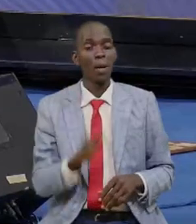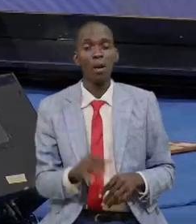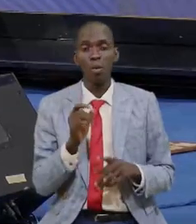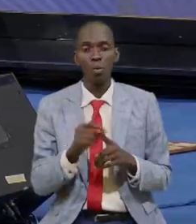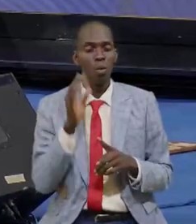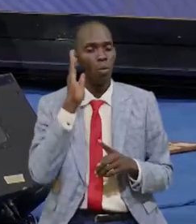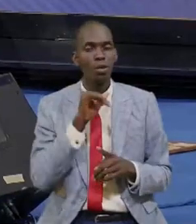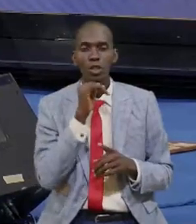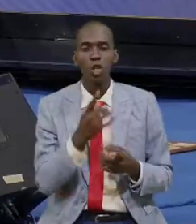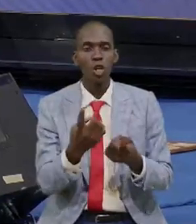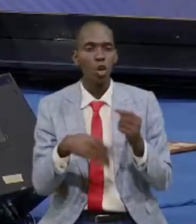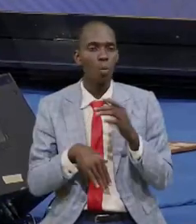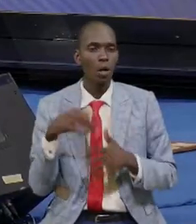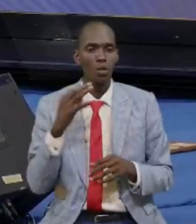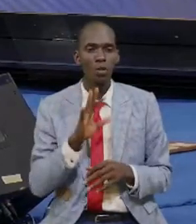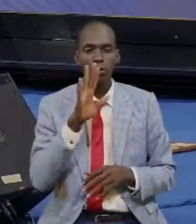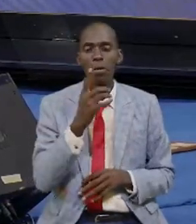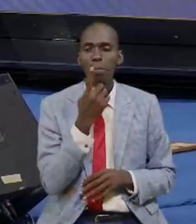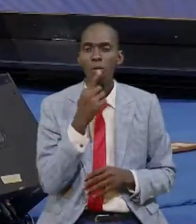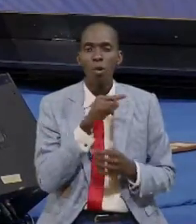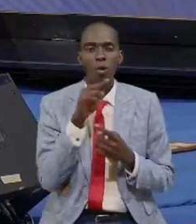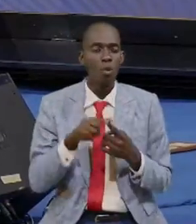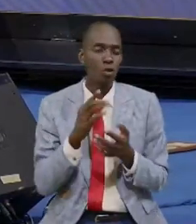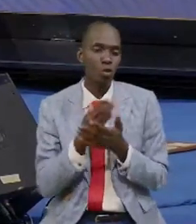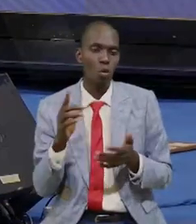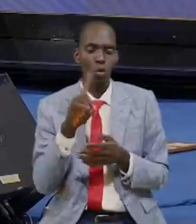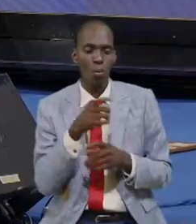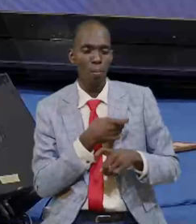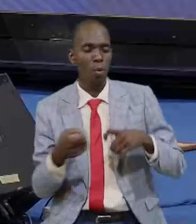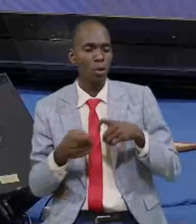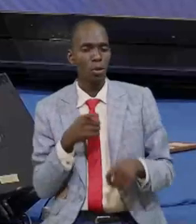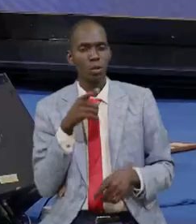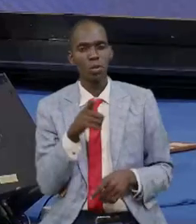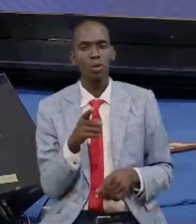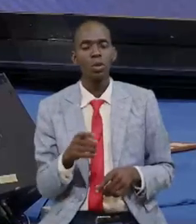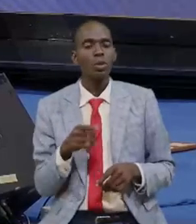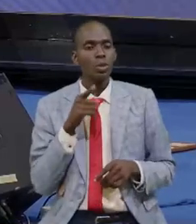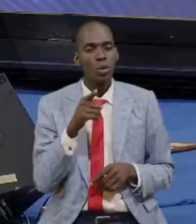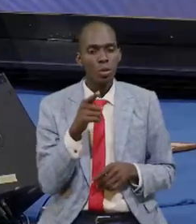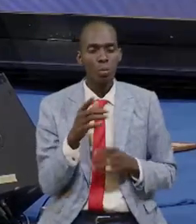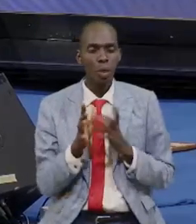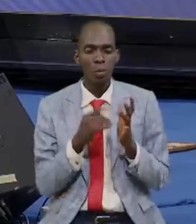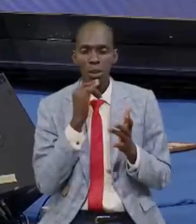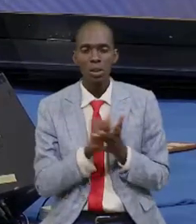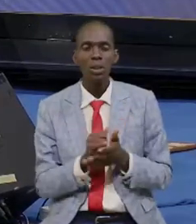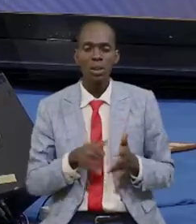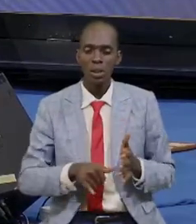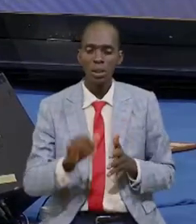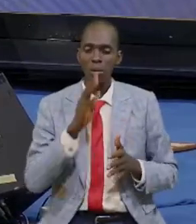mauvaises paroles ne vont pas sortir de votre bouche. Lorsque quelqu'un te persécute, et que réjouis-toi. Lorsque tu es